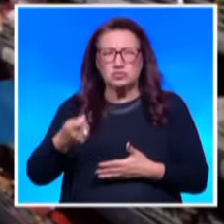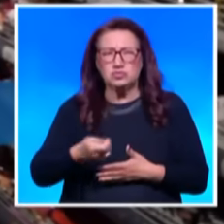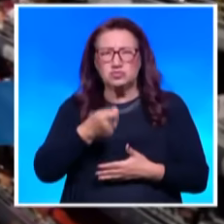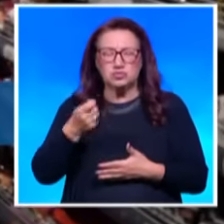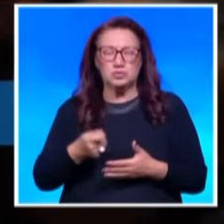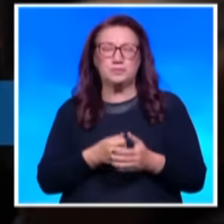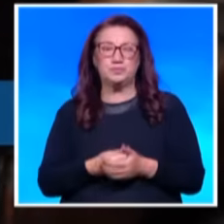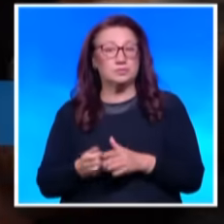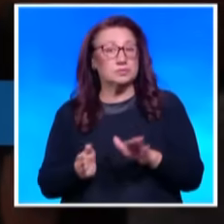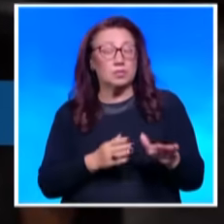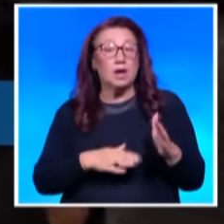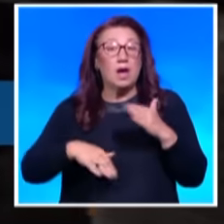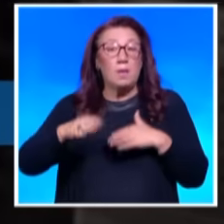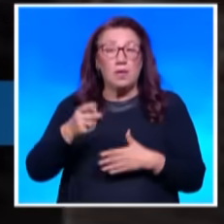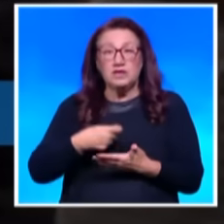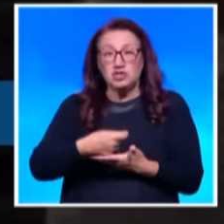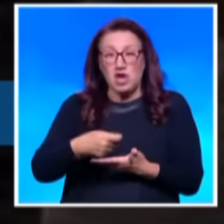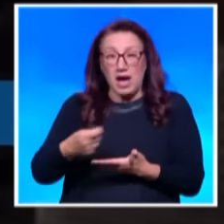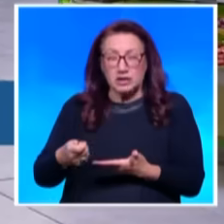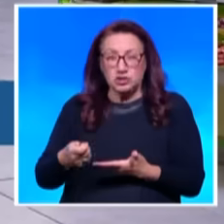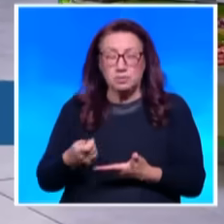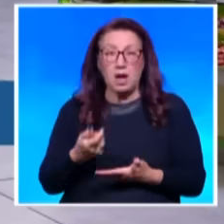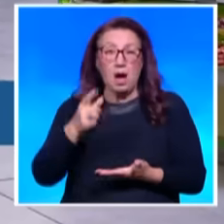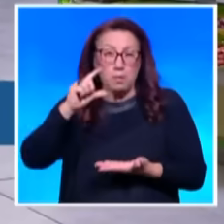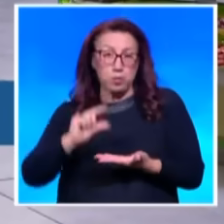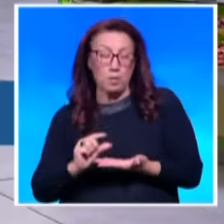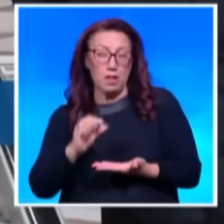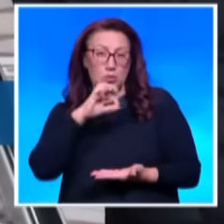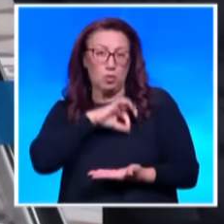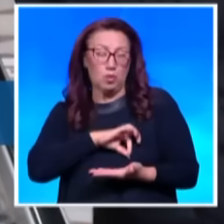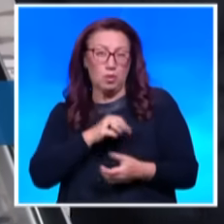харчим, отколкото печерим, според националната статистика.